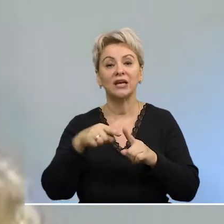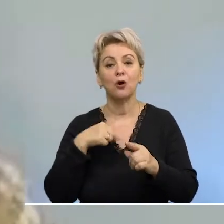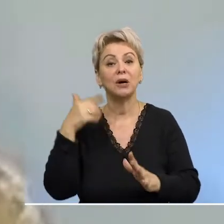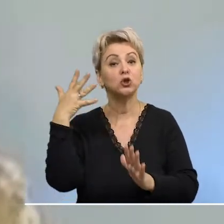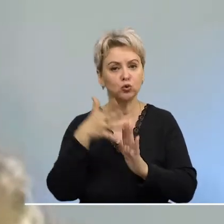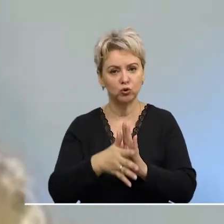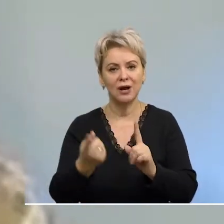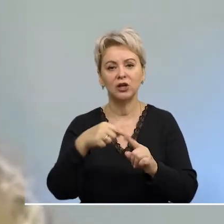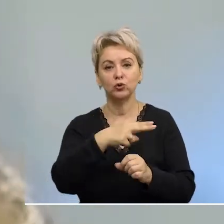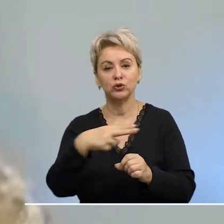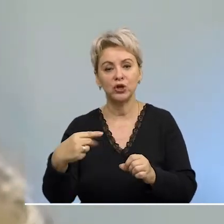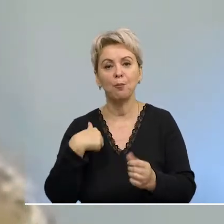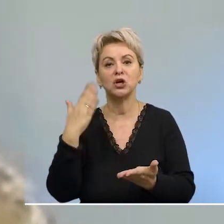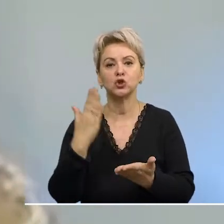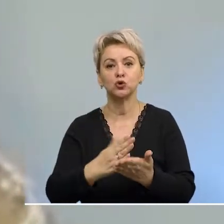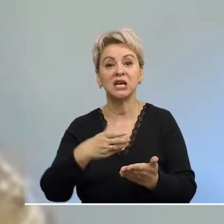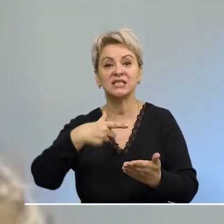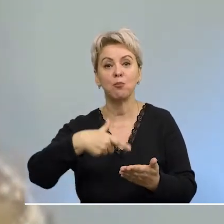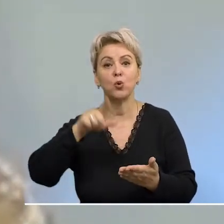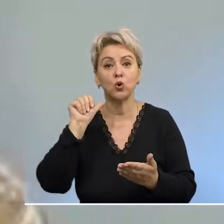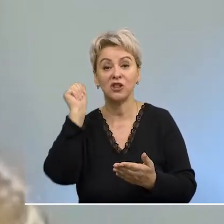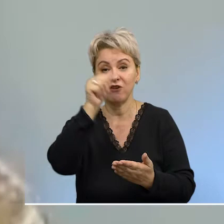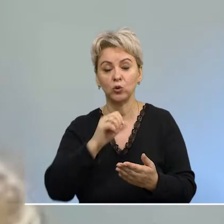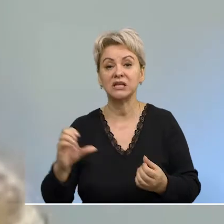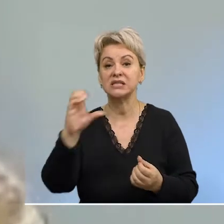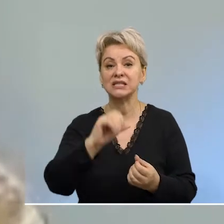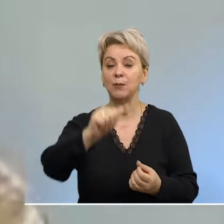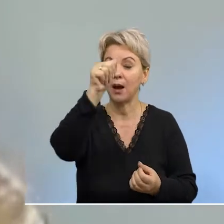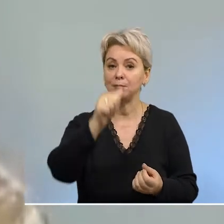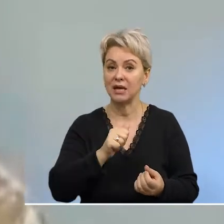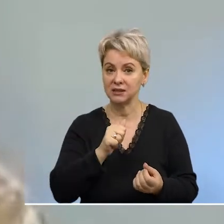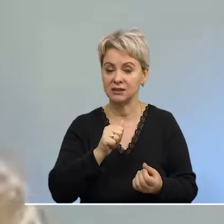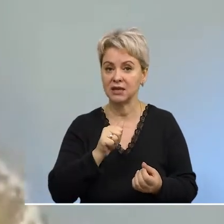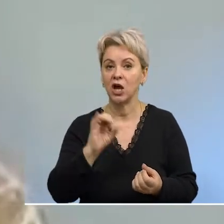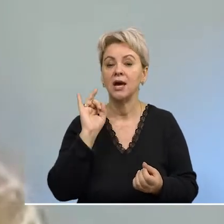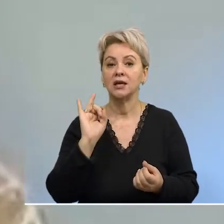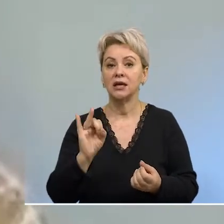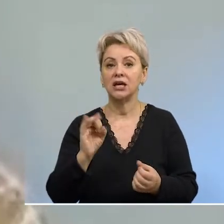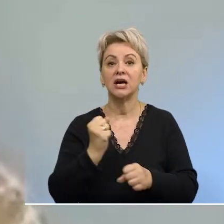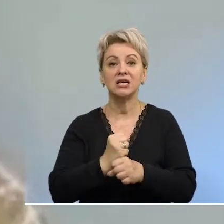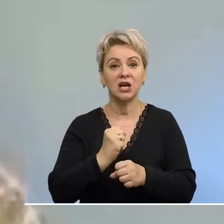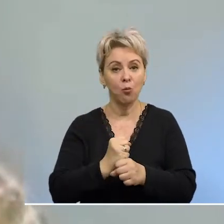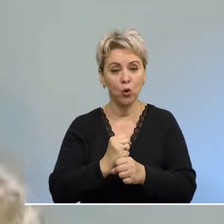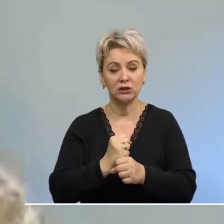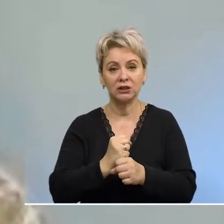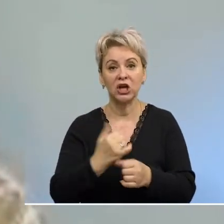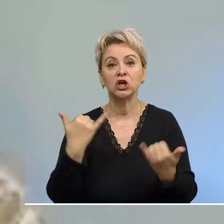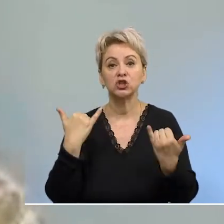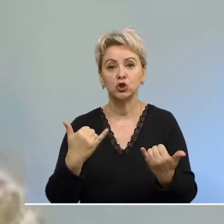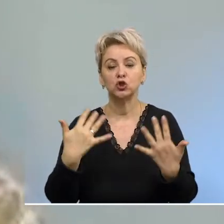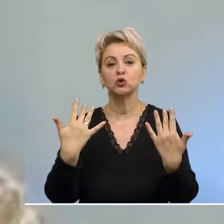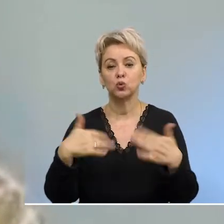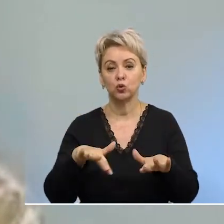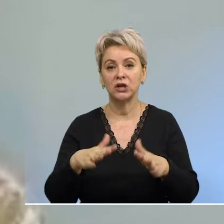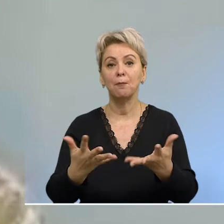мы изучали эту тему. Мы существуем с прошлого года, с сентября месяца. И разработано, и